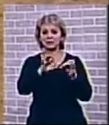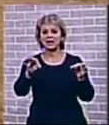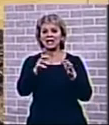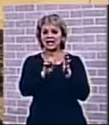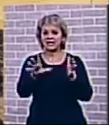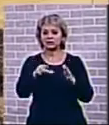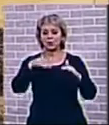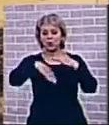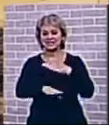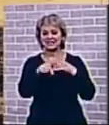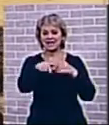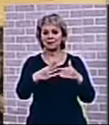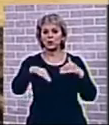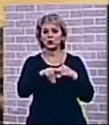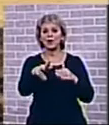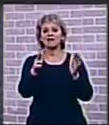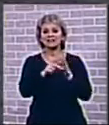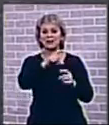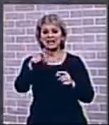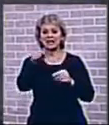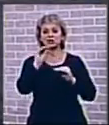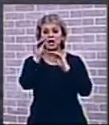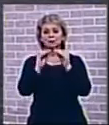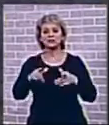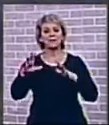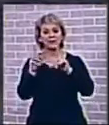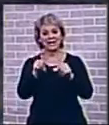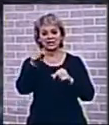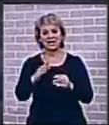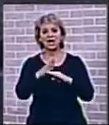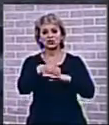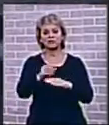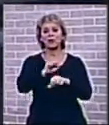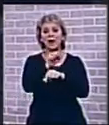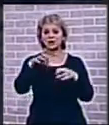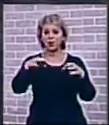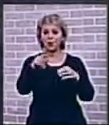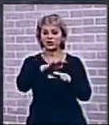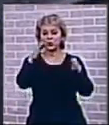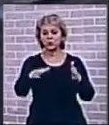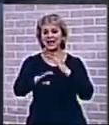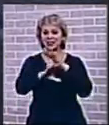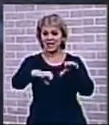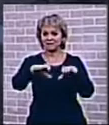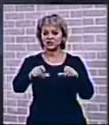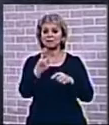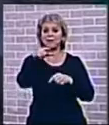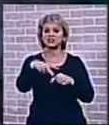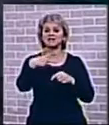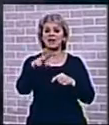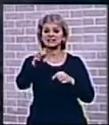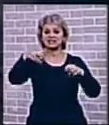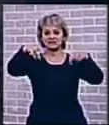электросетей, опустили под землю. Для 8 многоэтажек обустроят проезды, гостевые парковки, поставят урны и лавочки. Появится